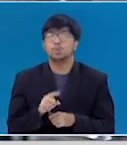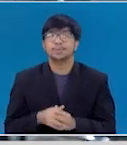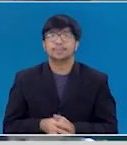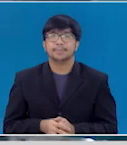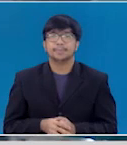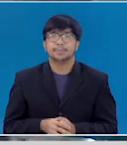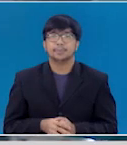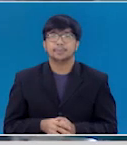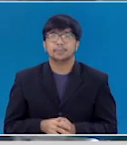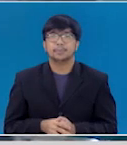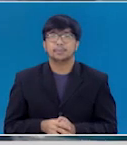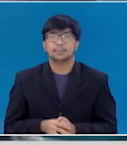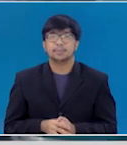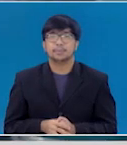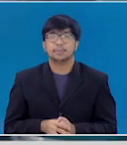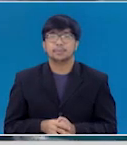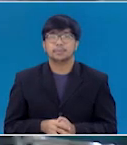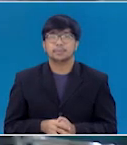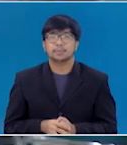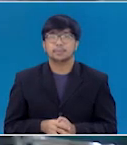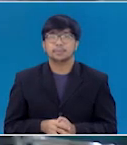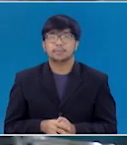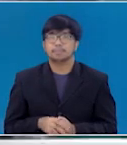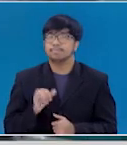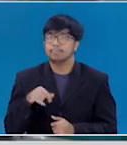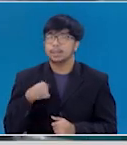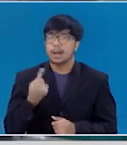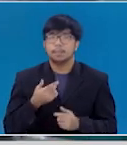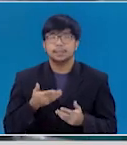di booster kedua? Ya, kita menyediakan,